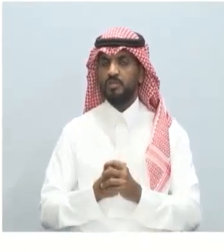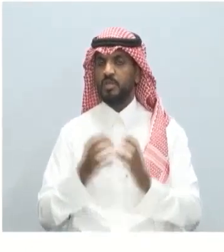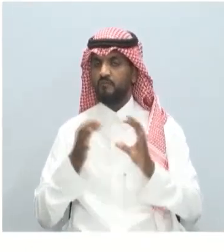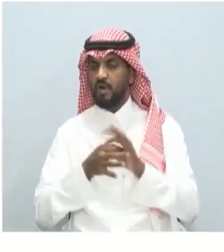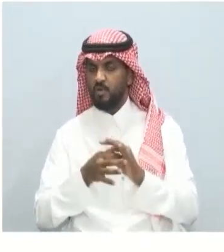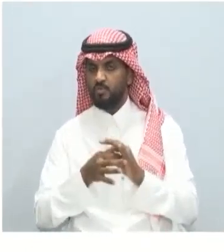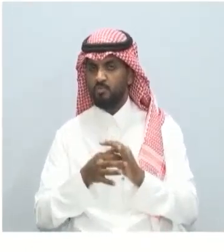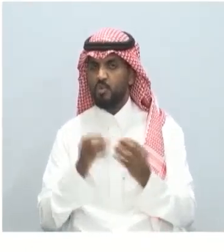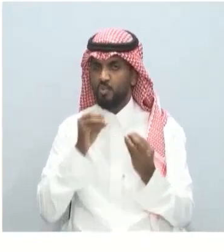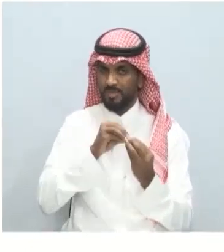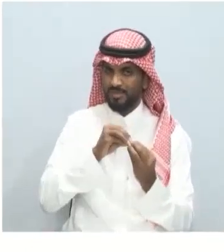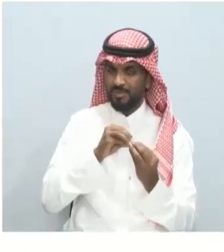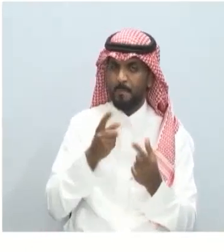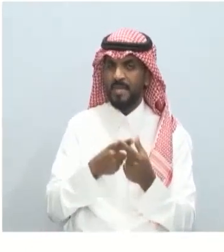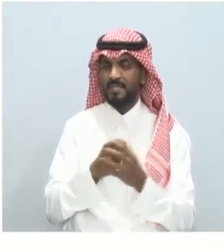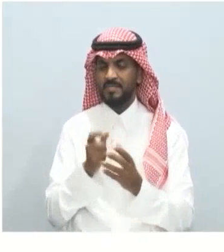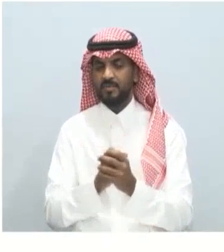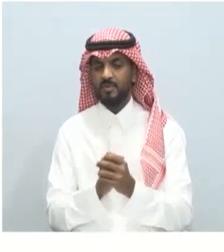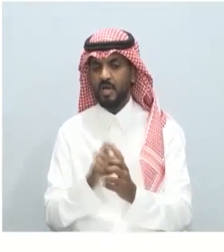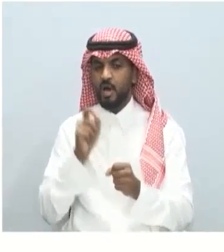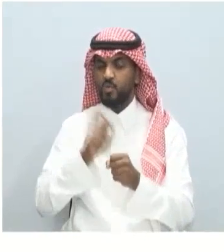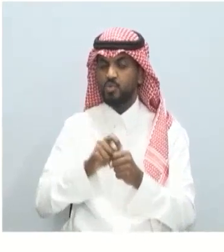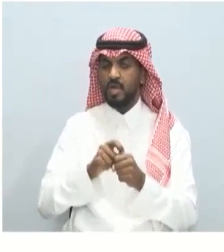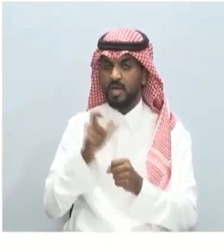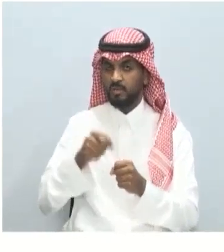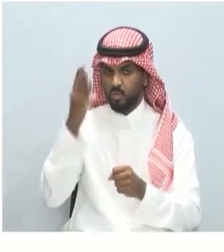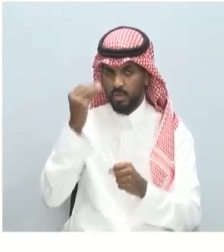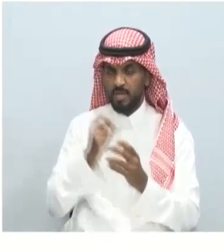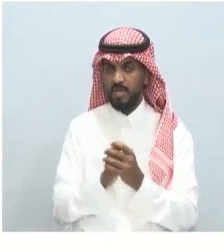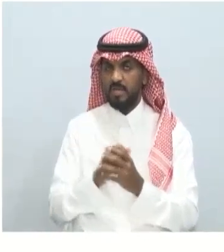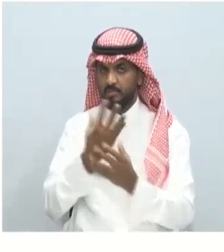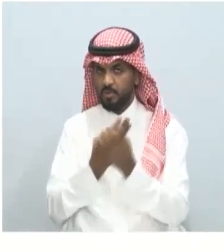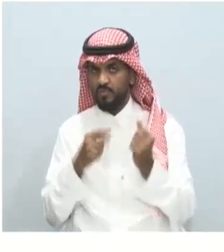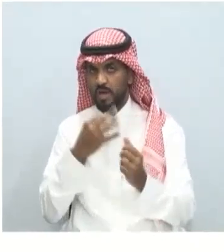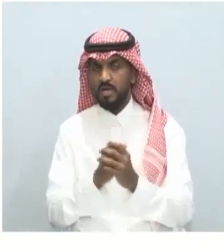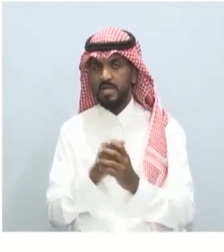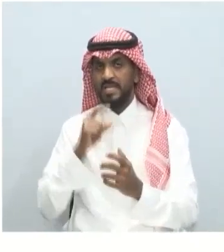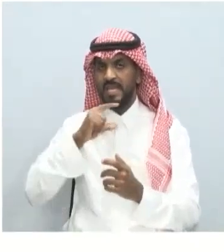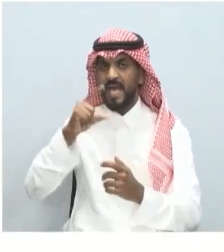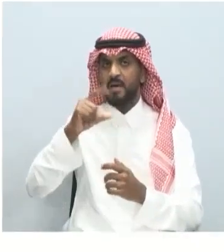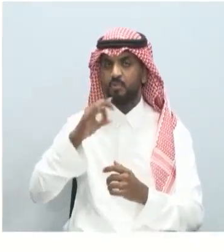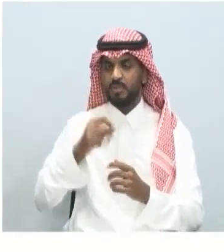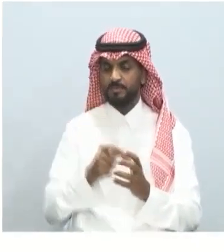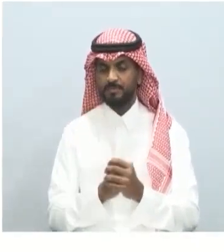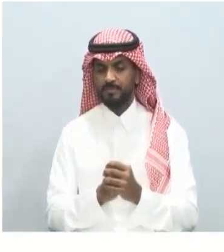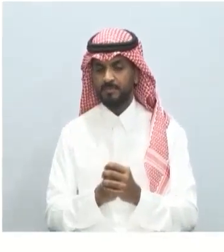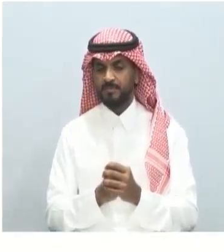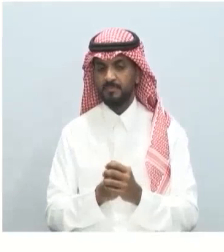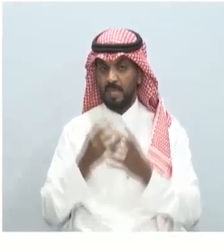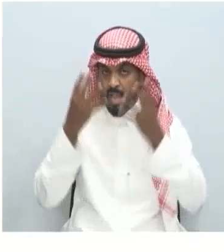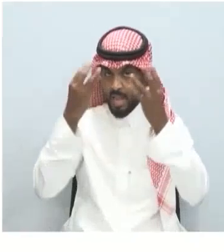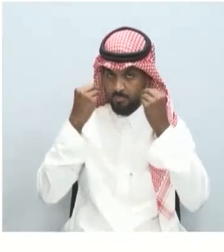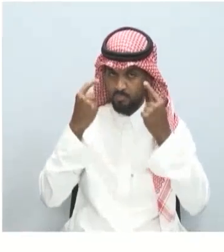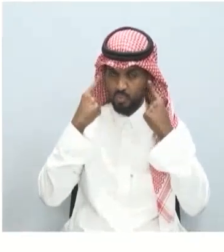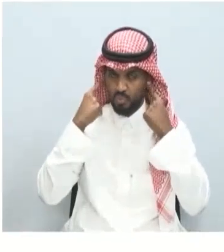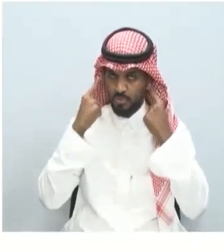والود بين الناس فقد اوصى احد الحكماء ابنه فقال له يا بني تعلم حسن الاستماع